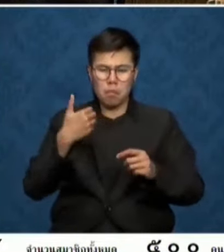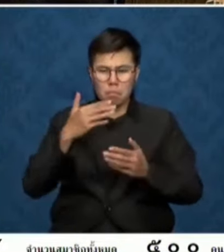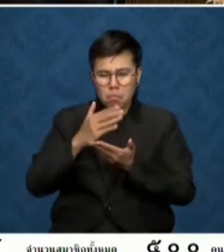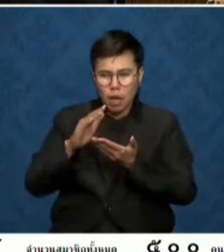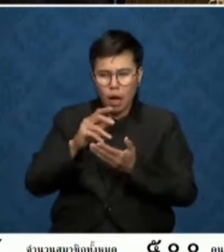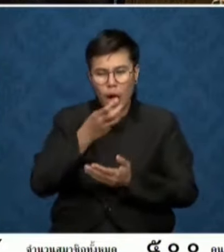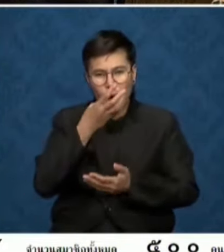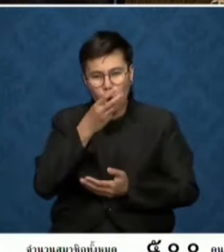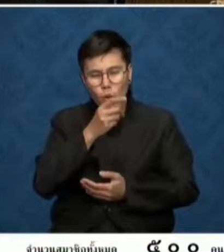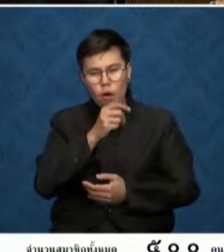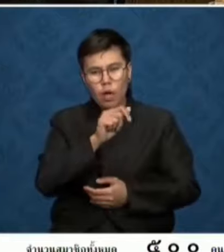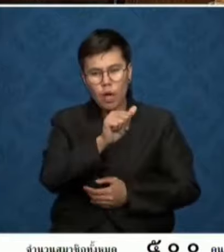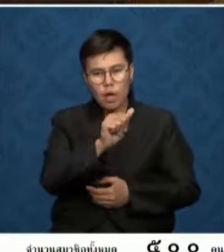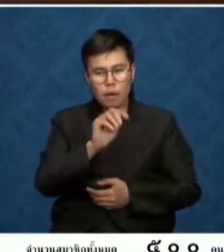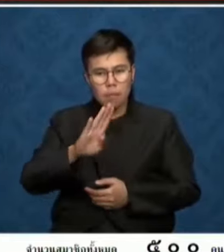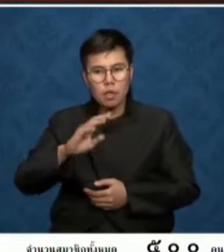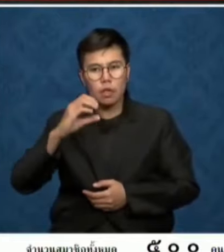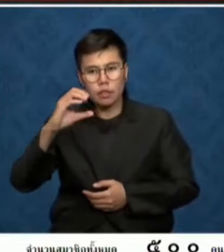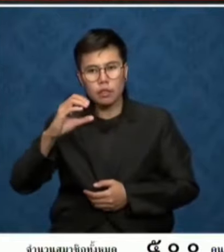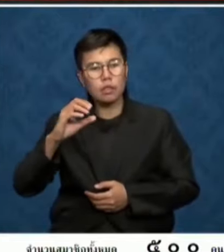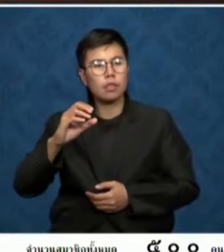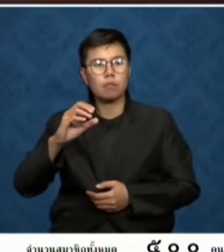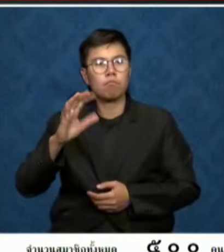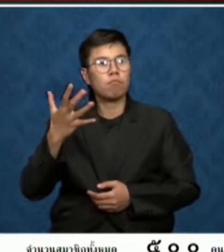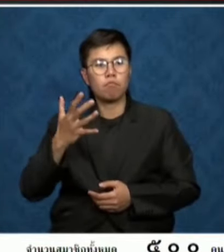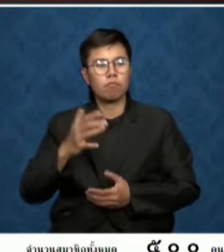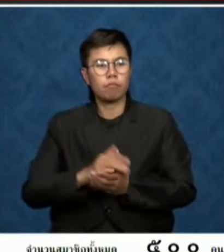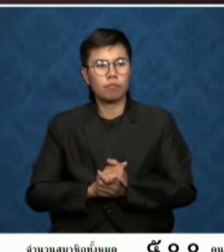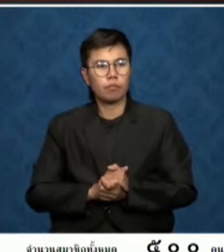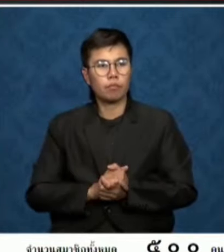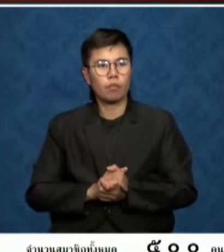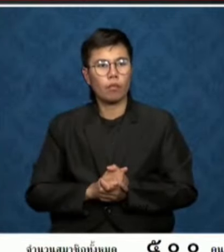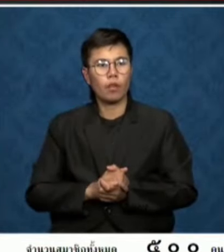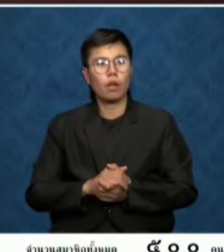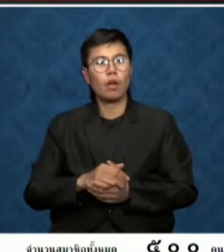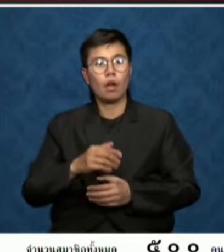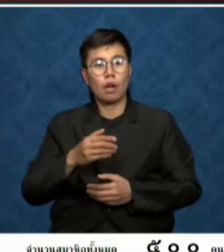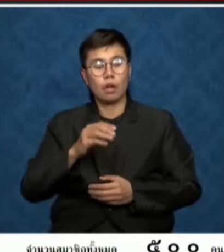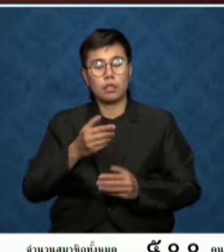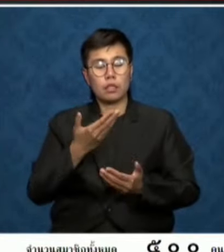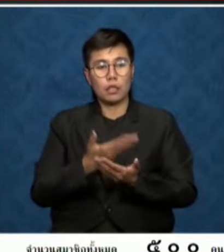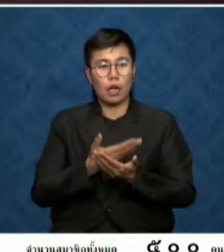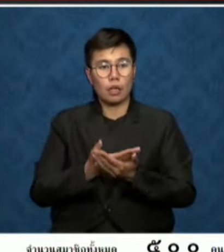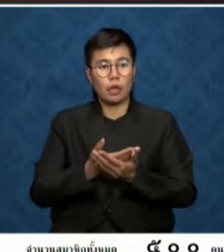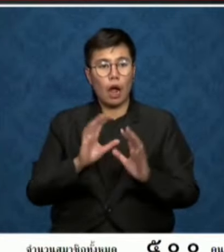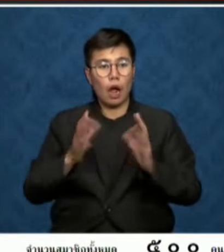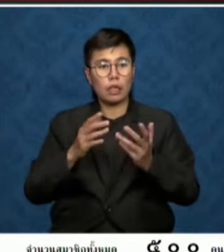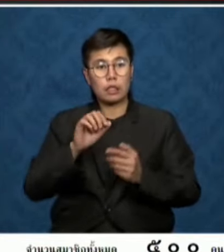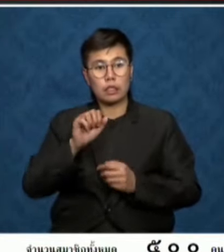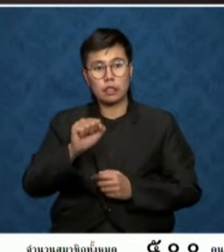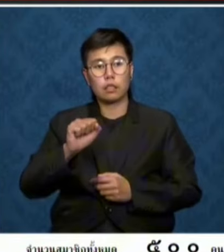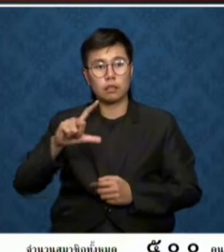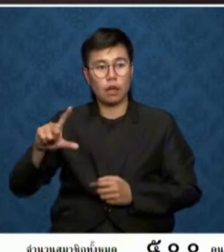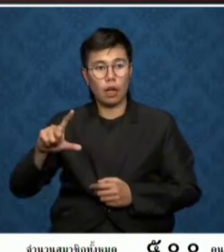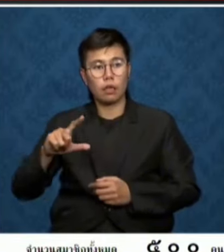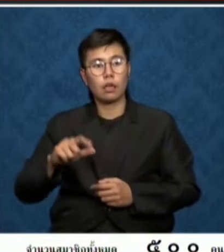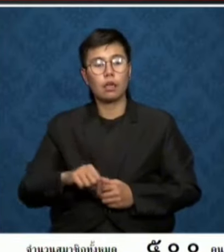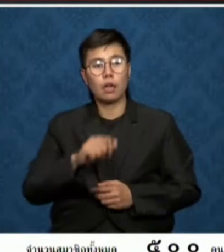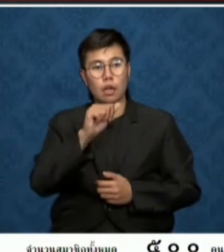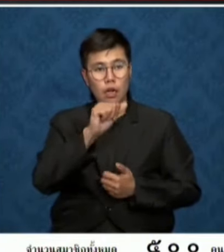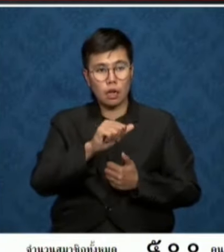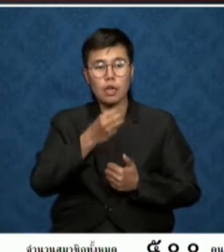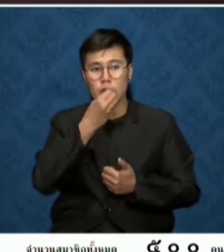ครับการที่คสช.ขายข้าวไปเนี่ยเสียหายเป็นแสนล้านมาจากอะไรครับ1 A B เนี่ยขายสำหรับบริโภ